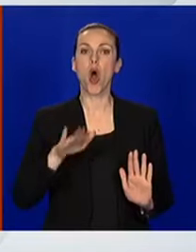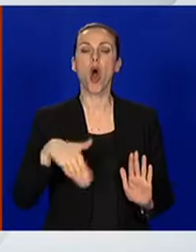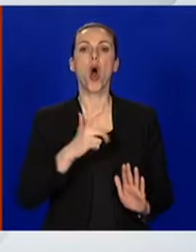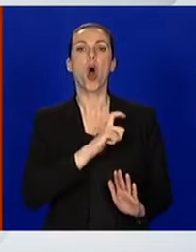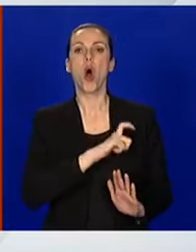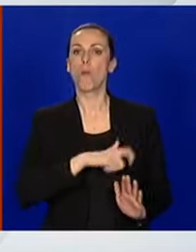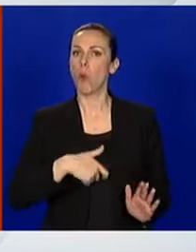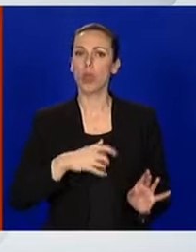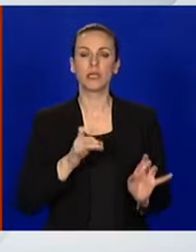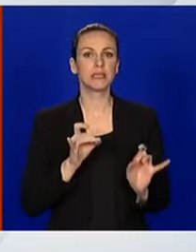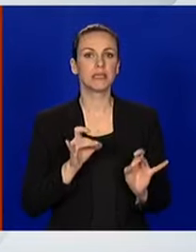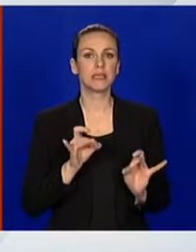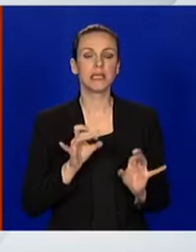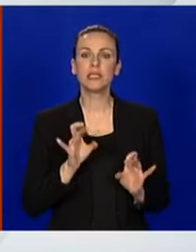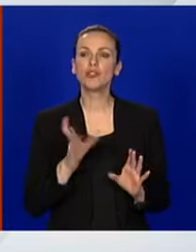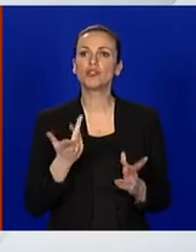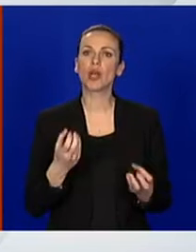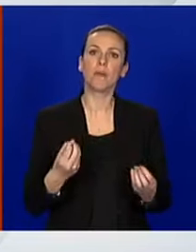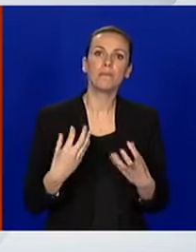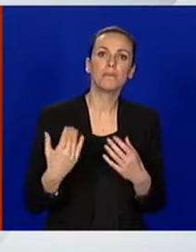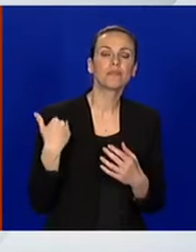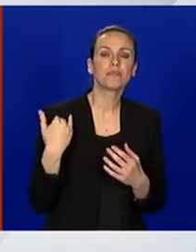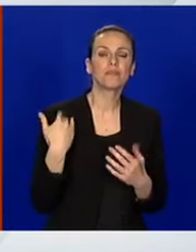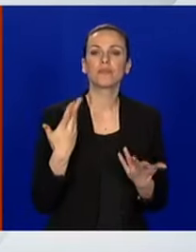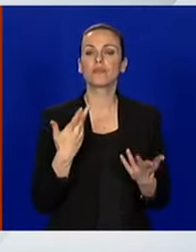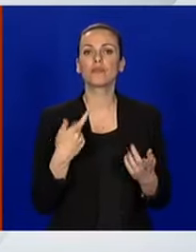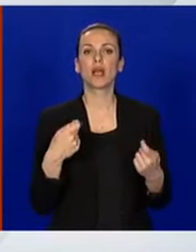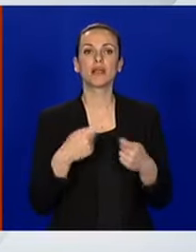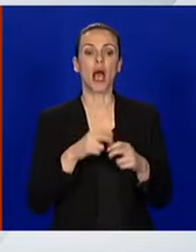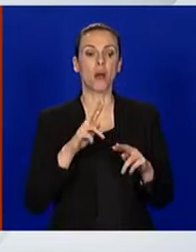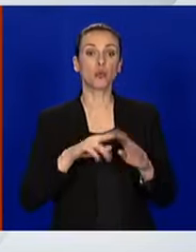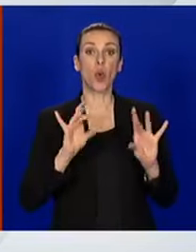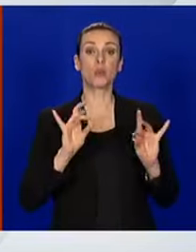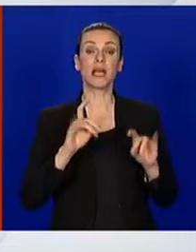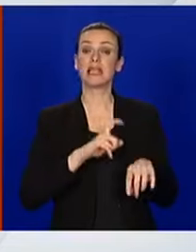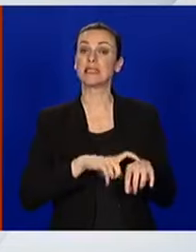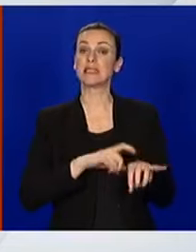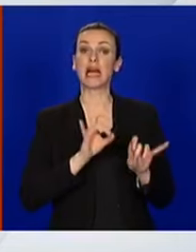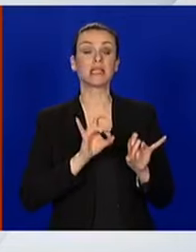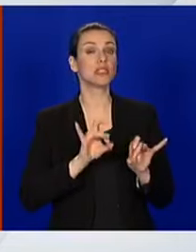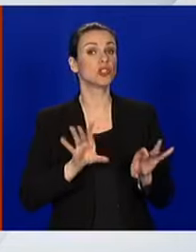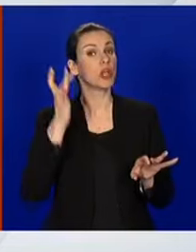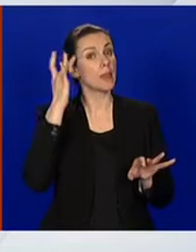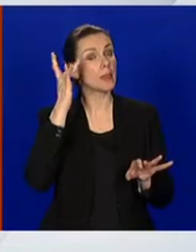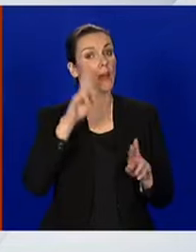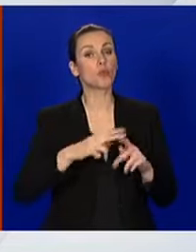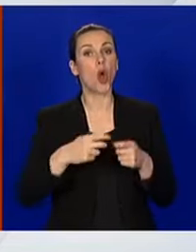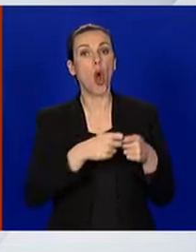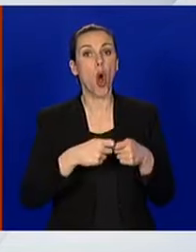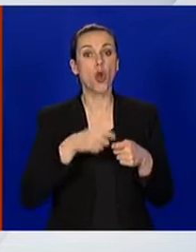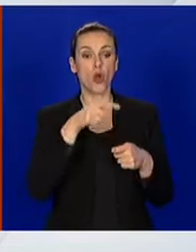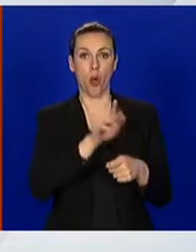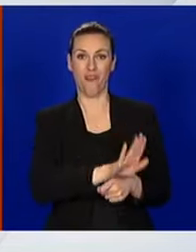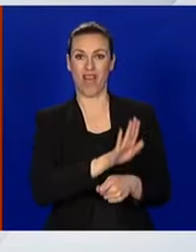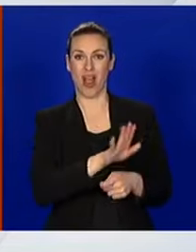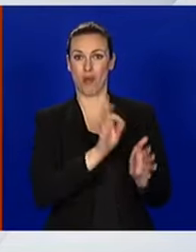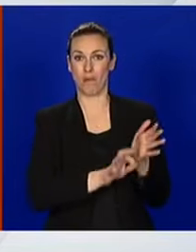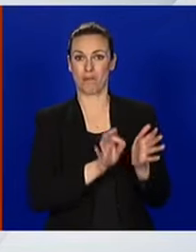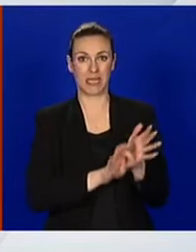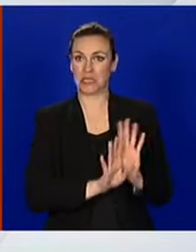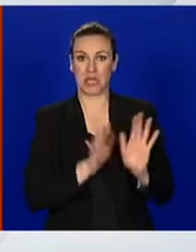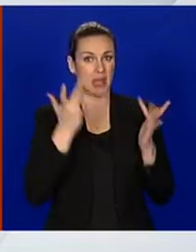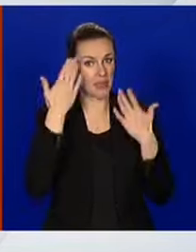nije imala informaciju, odnosno dojavu da će u 10 sati se organizirati tako nešto.